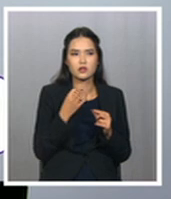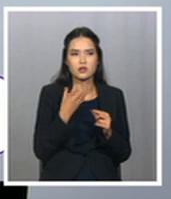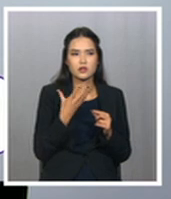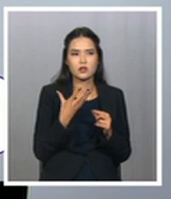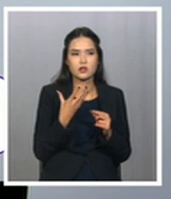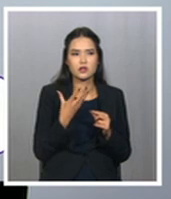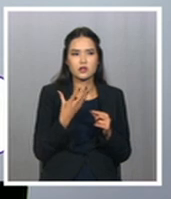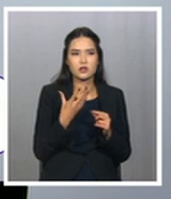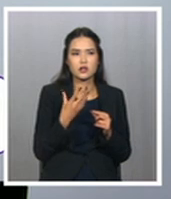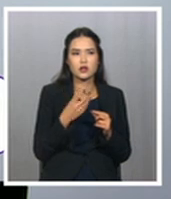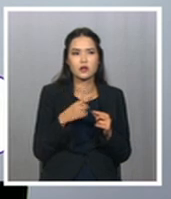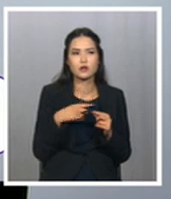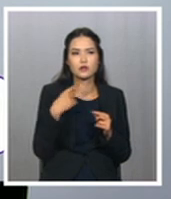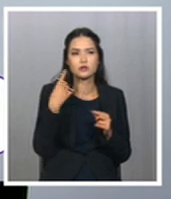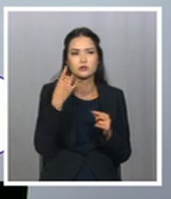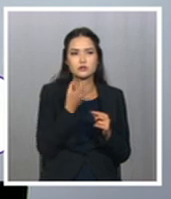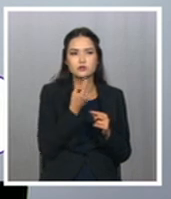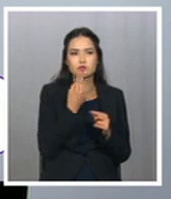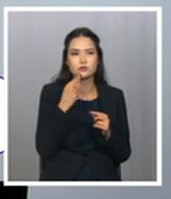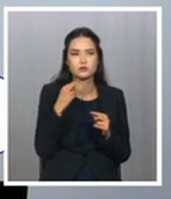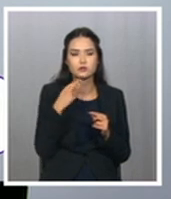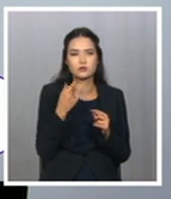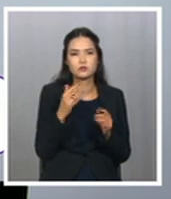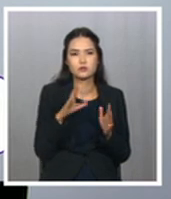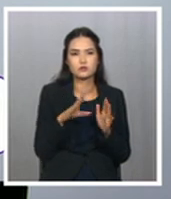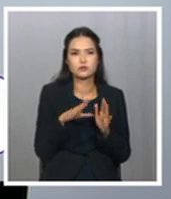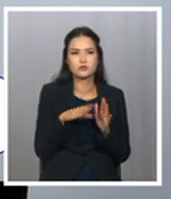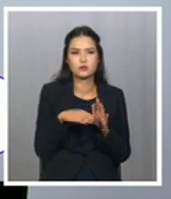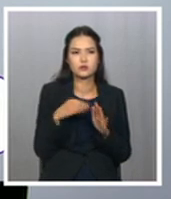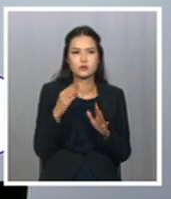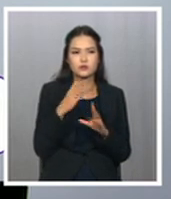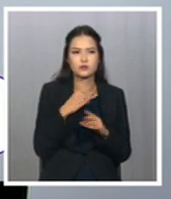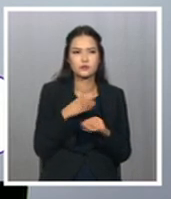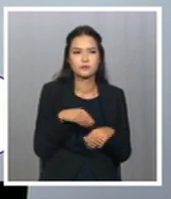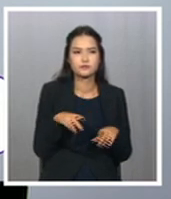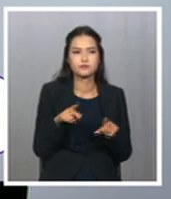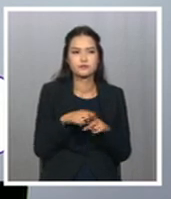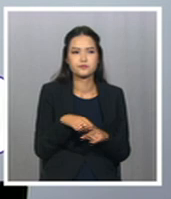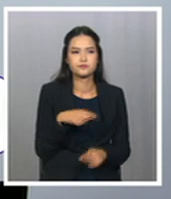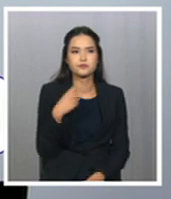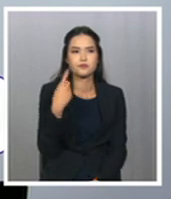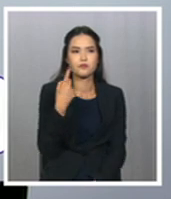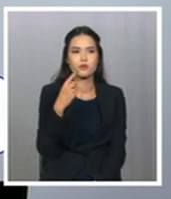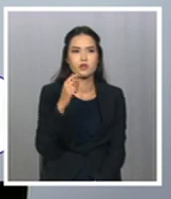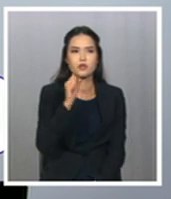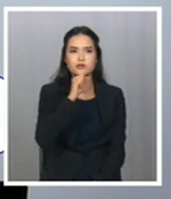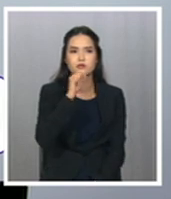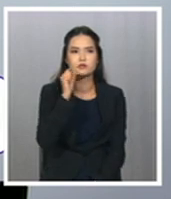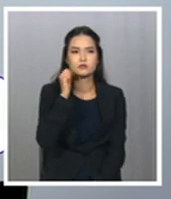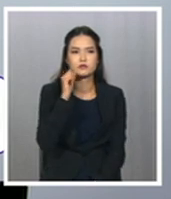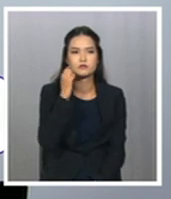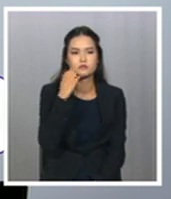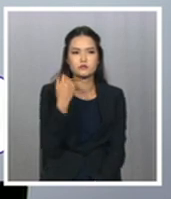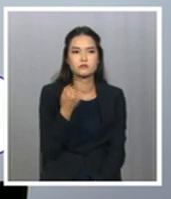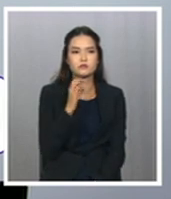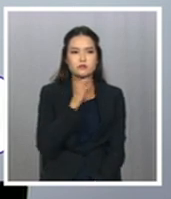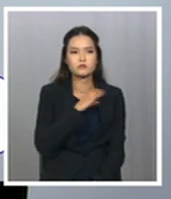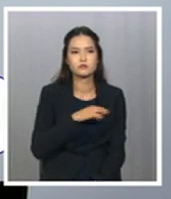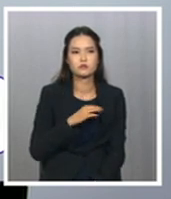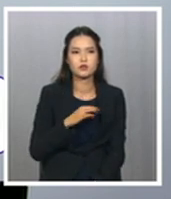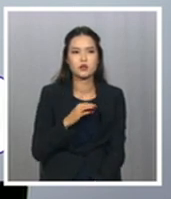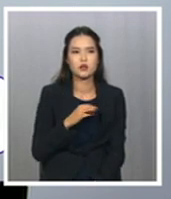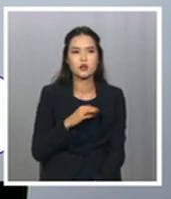гүлінің түсін таңдап алдық, яғни бір жұп белгісін. Біз оларды алдымен ата-аналарын будандастырып аламыз, және